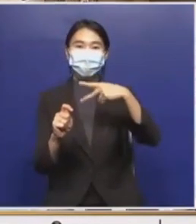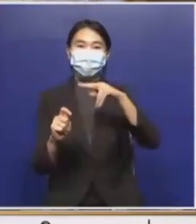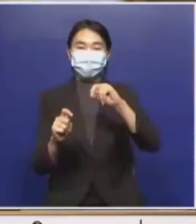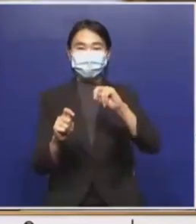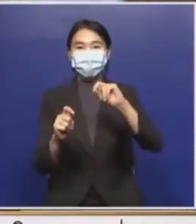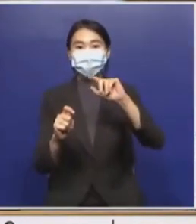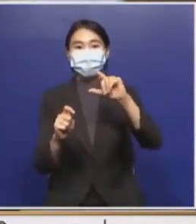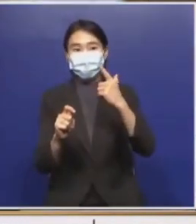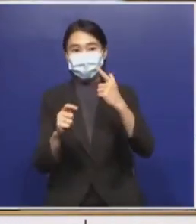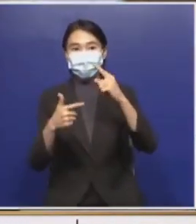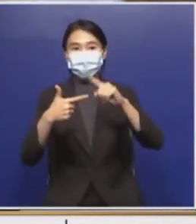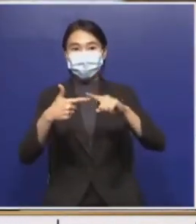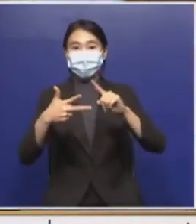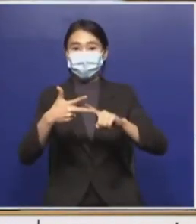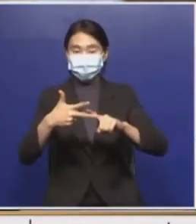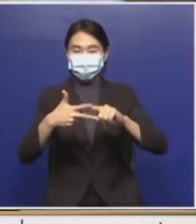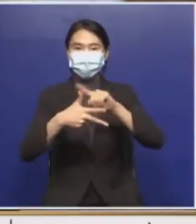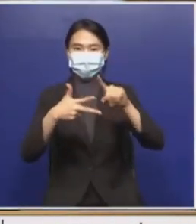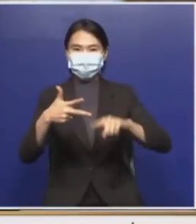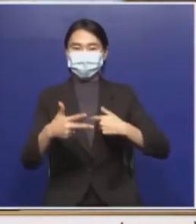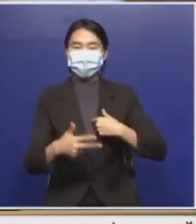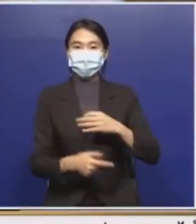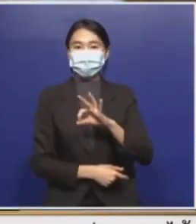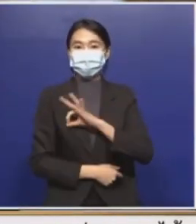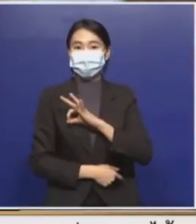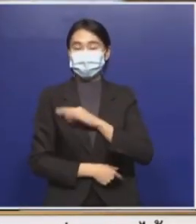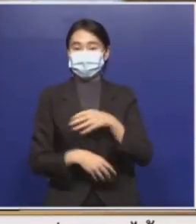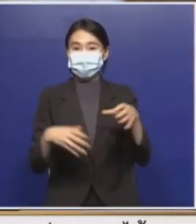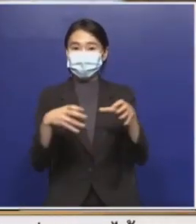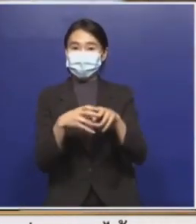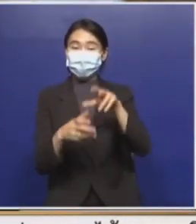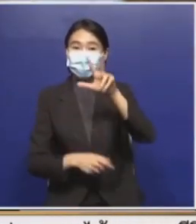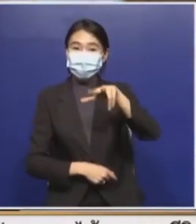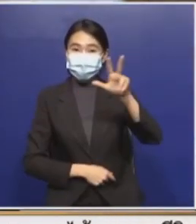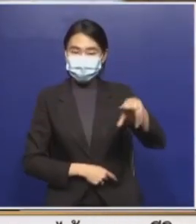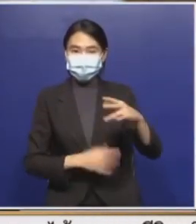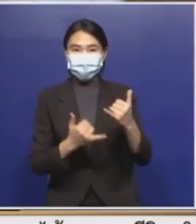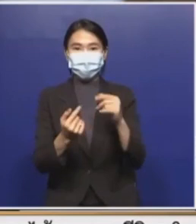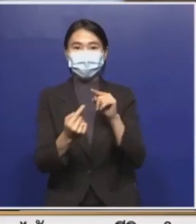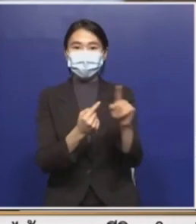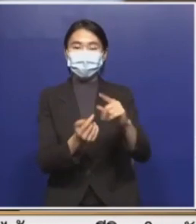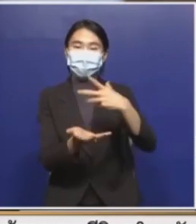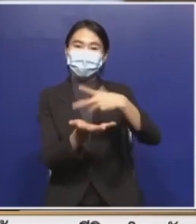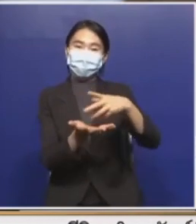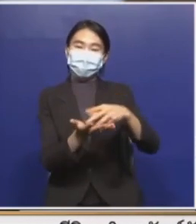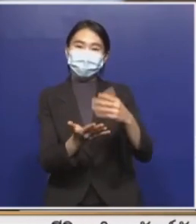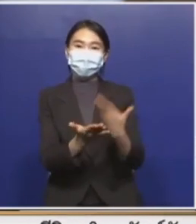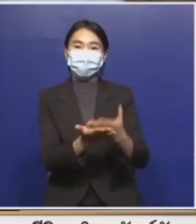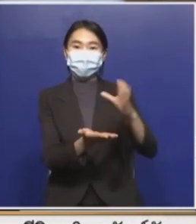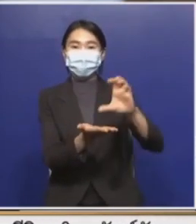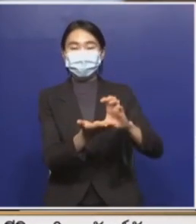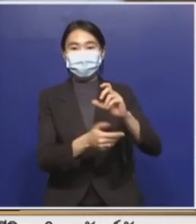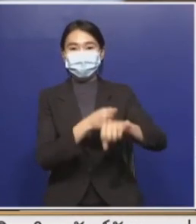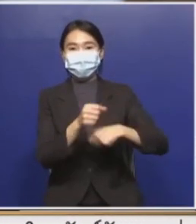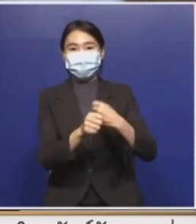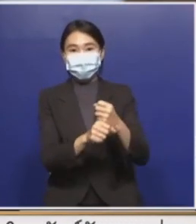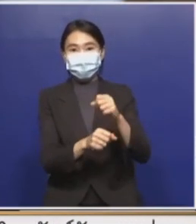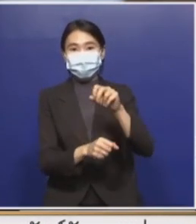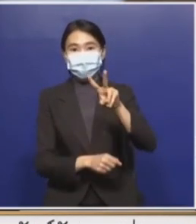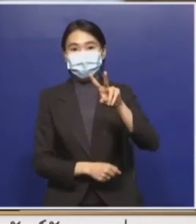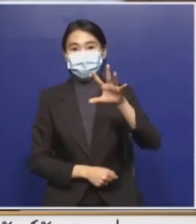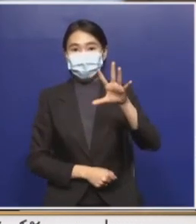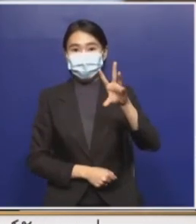ยวดีพรรคเพื่อไทยขอกราบเรียนต่อท่านประธานต่อร่างพระราชบัญญัติงบประมาณรายจ่ายประจ